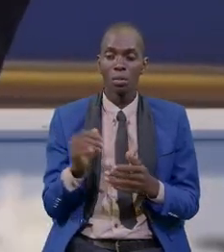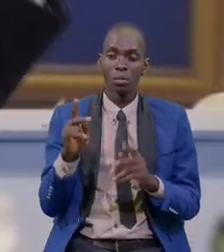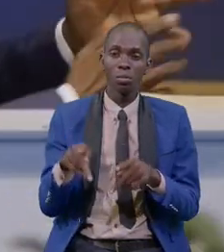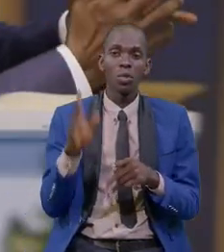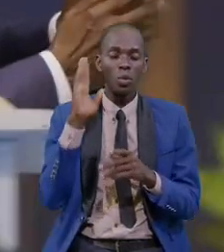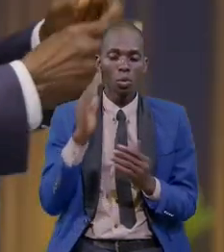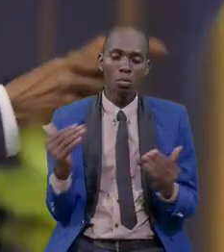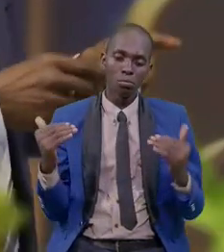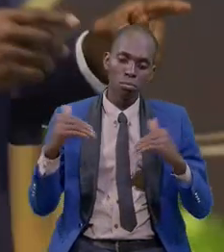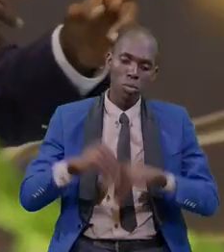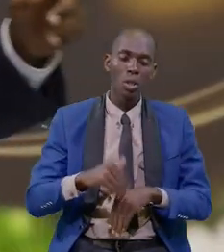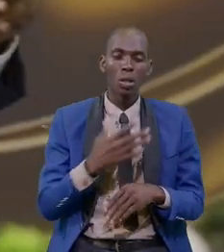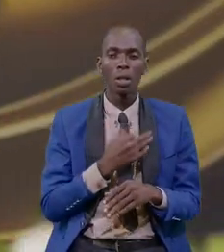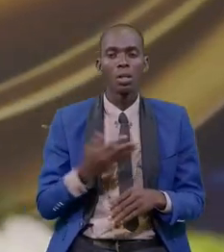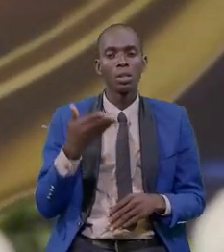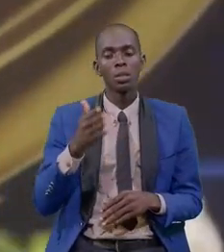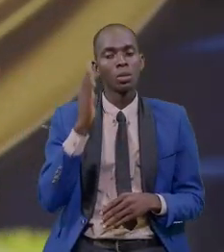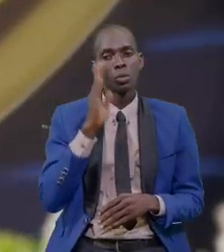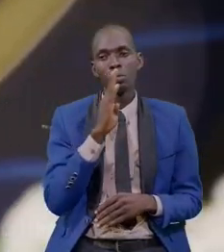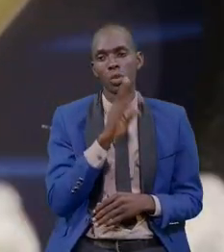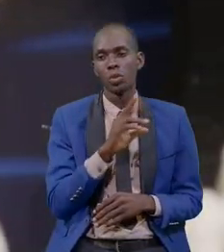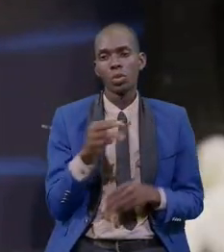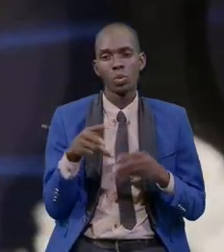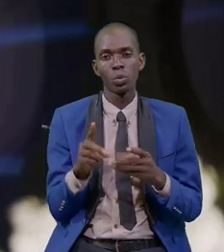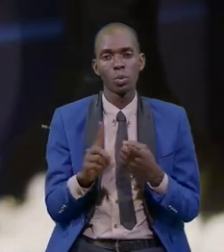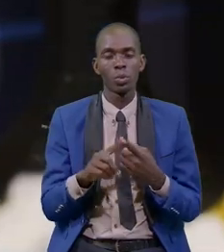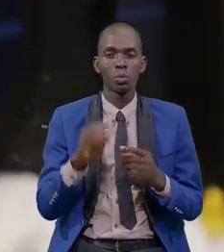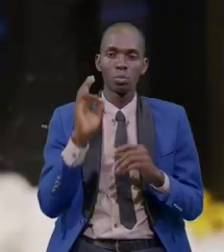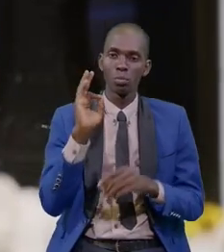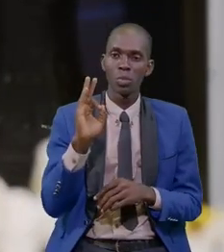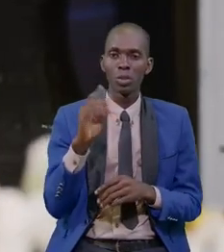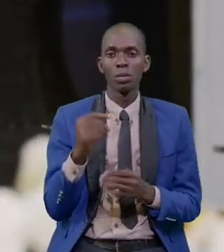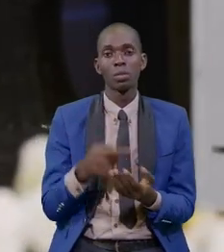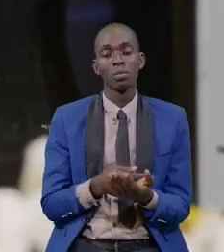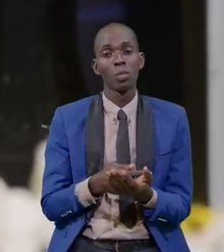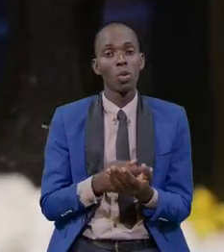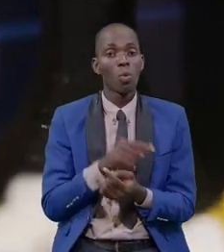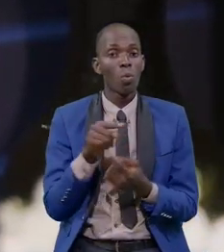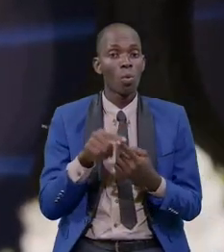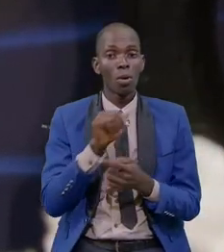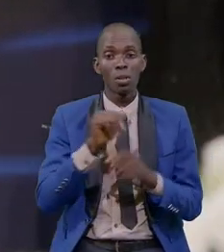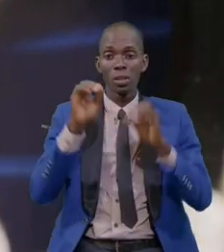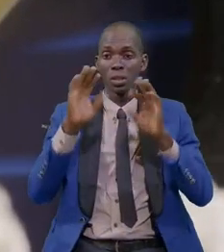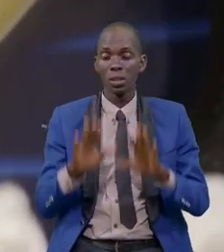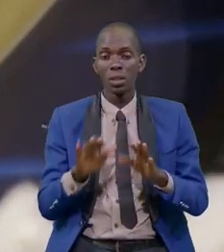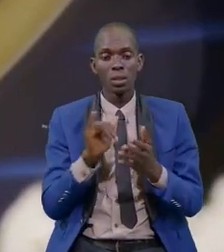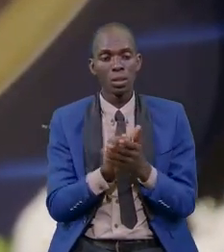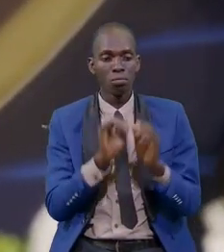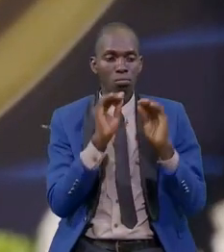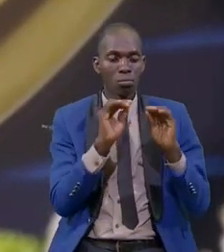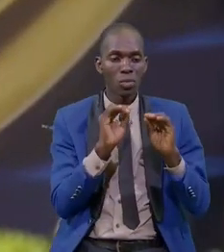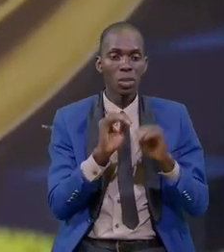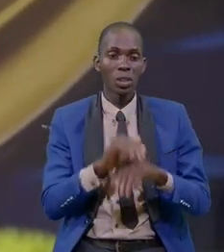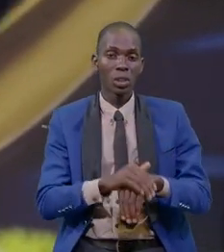aurait pas de voie de pouvoir prêcher l'évangile. Oui, un enseignant qui enseigne l'anglais, il enseigne